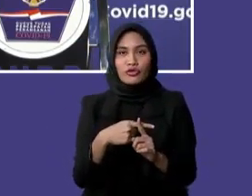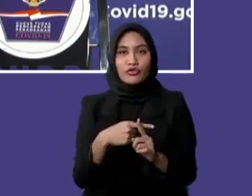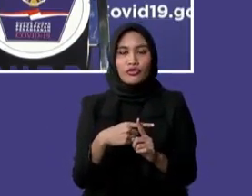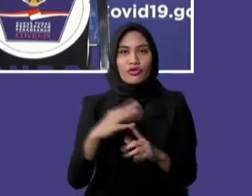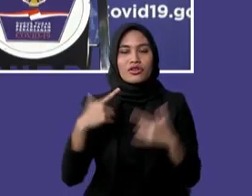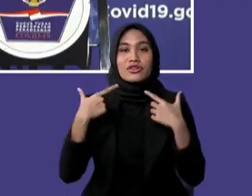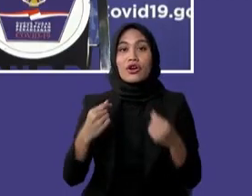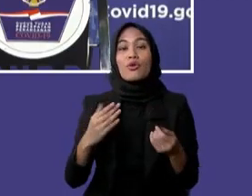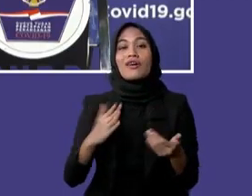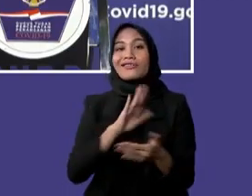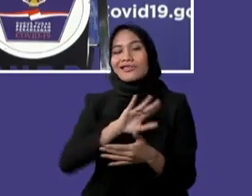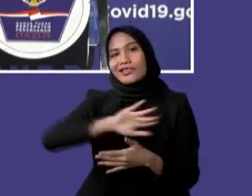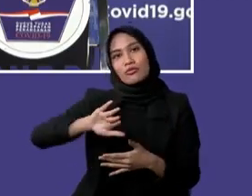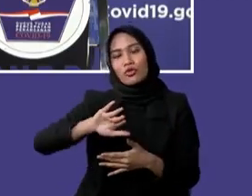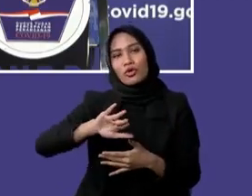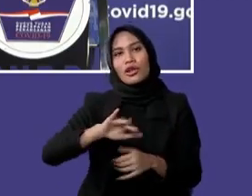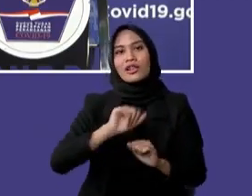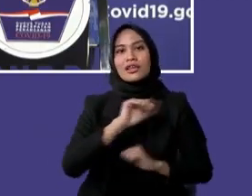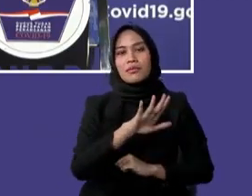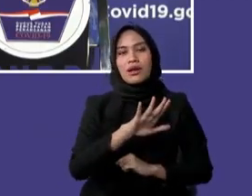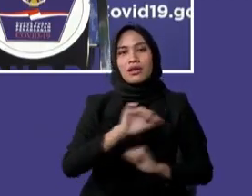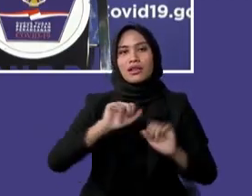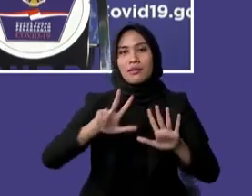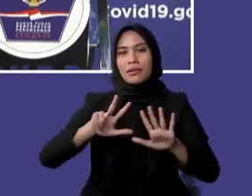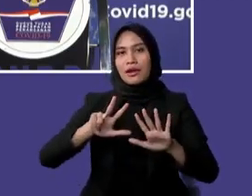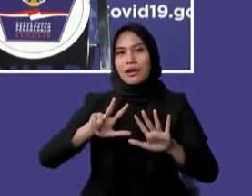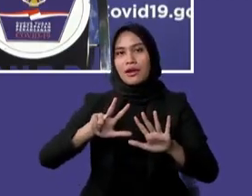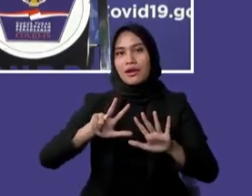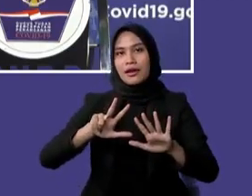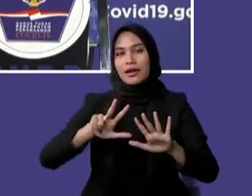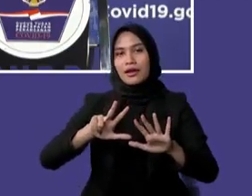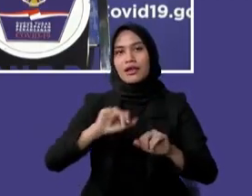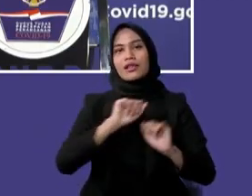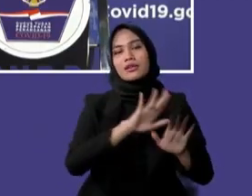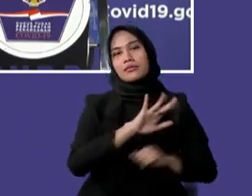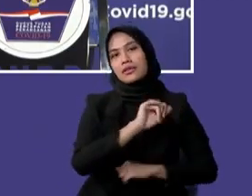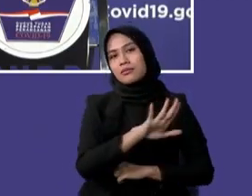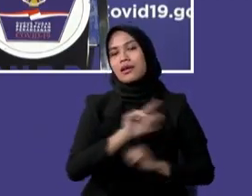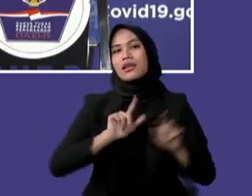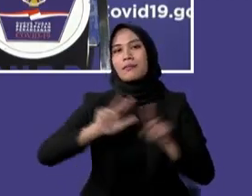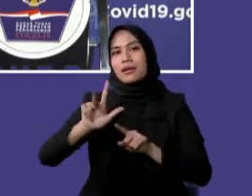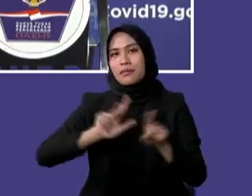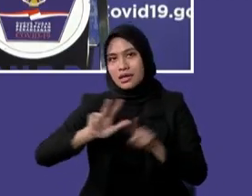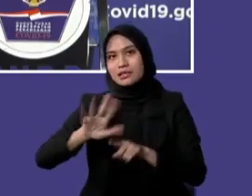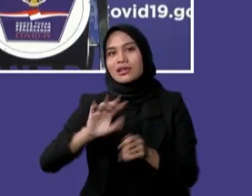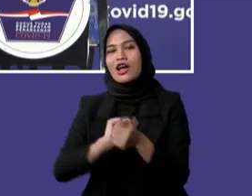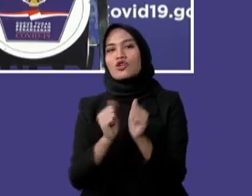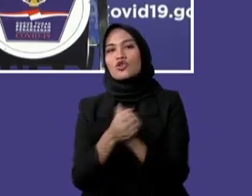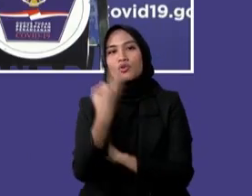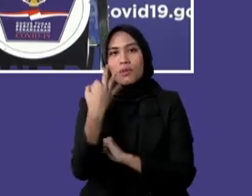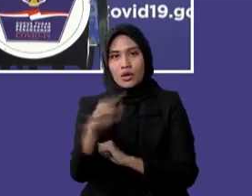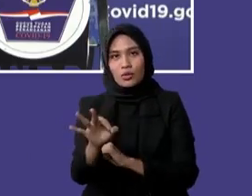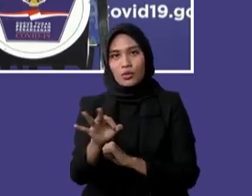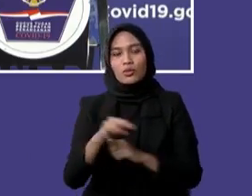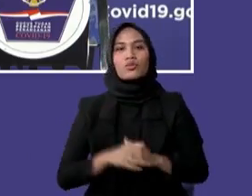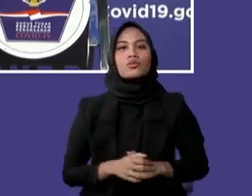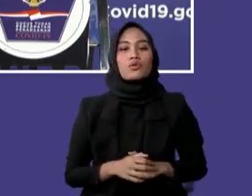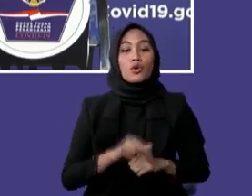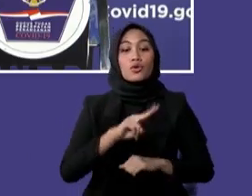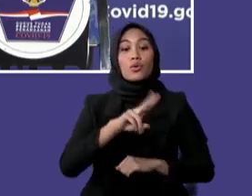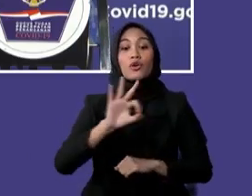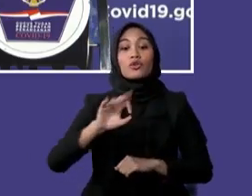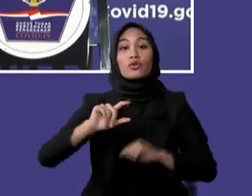melaporkan 580 581 baru dan 207